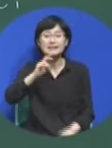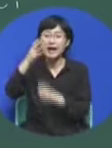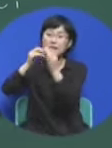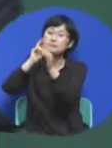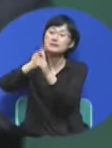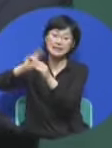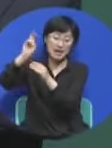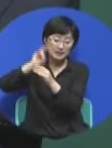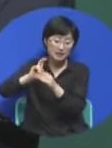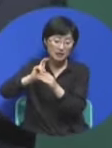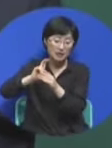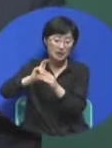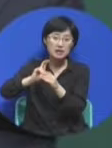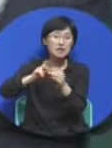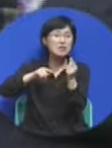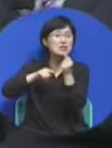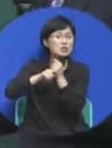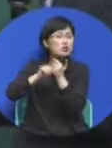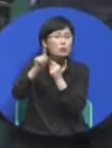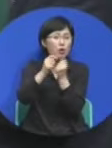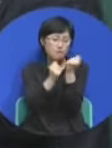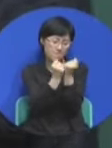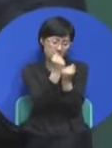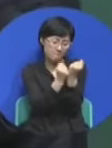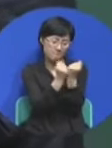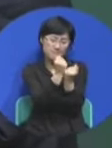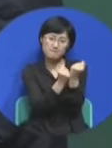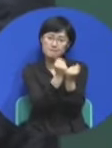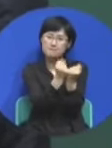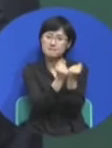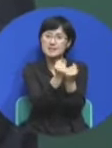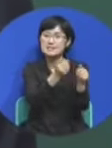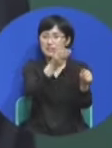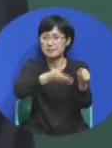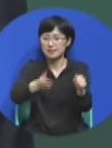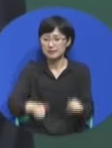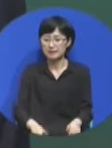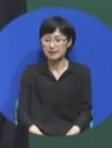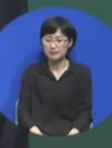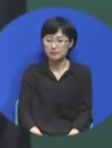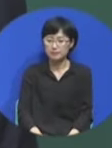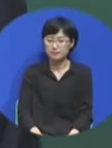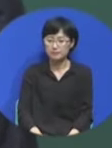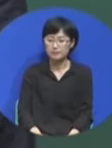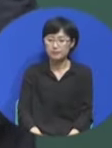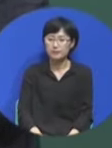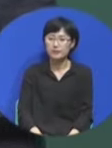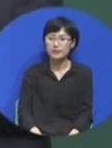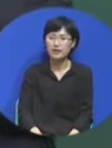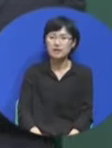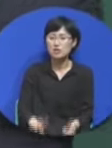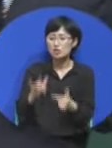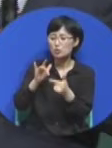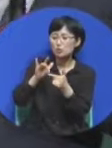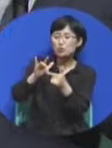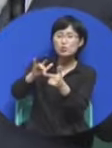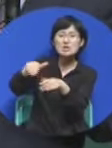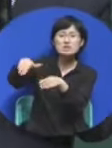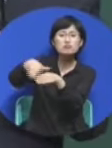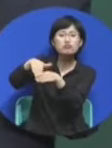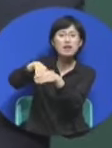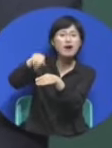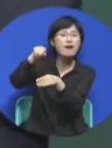如果你们的儿女当中有这样的儿女的话，要好好给他说明赞美的意义. 그래서 사단의 모든 이 흑암 문화, 뉴에지 문화, 네피름 문화, 이 문화가 사실은 찬양을